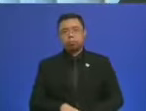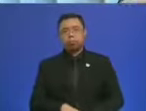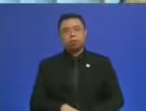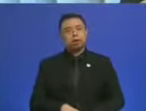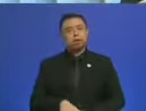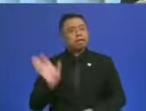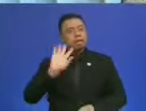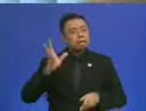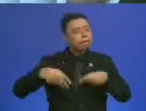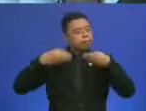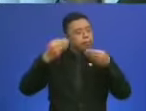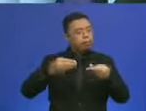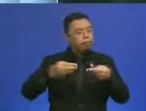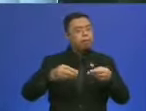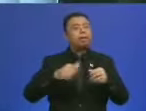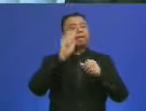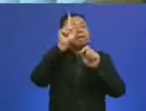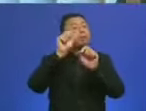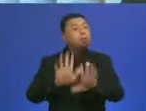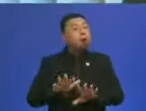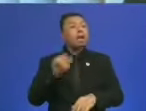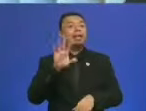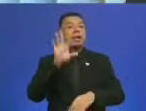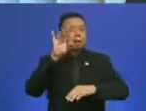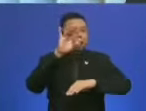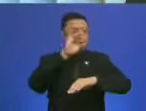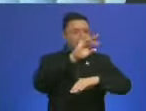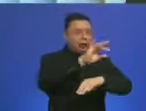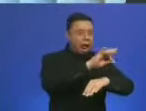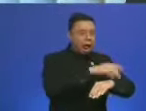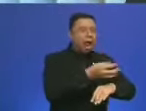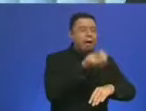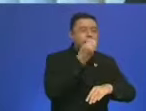ia tidak memberi perpuluhan nanti belalang pelahap